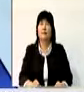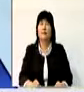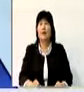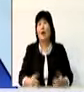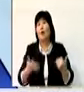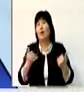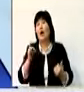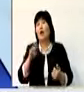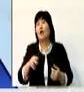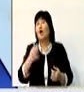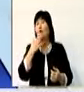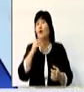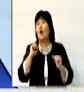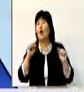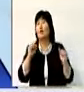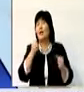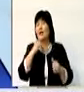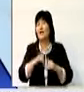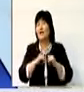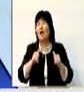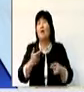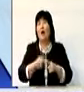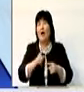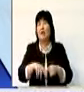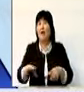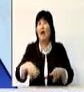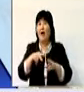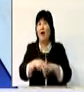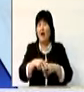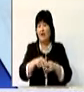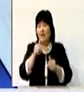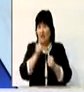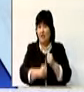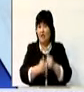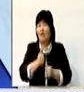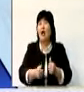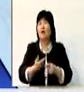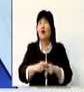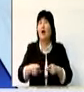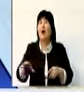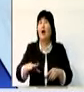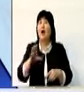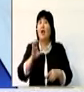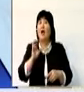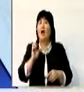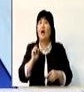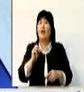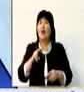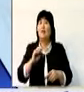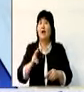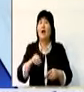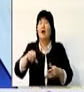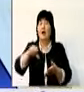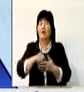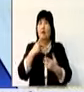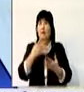Бүгінде Арал ауданында ұлттық спорт түрлері жақсы дамыған. Әсіресе ат бәйгесі жиындастырылып, аламанға ат қосатындардың қатары артқан. Сөзіміздің айқын